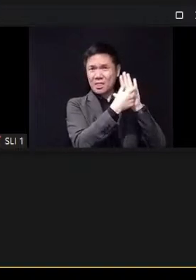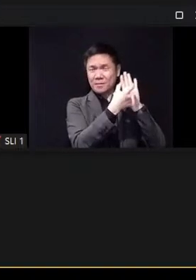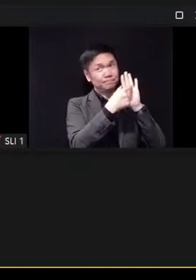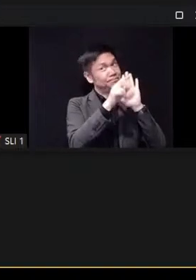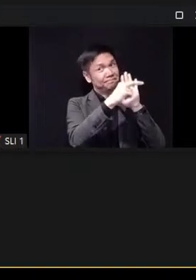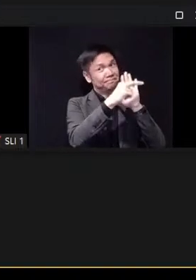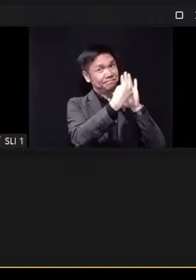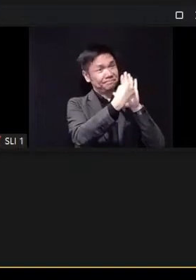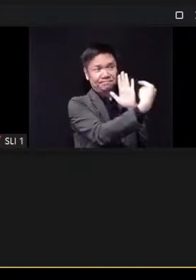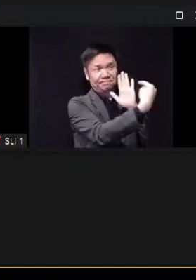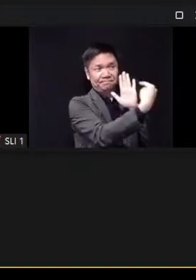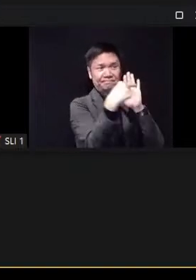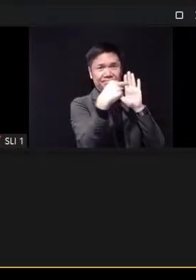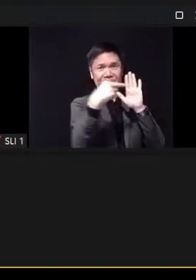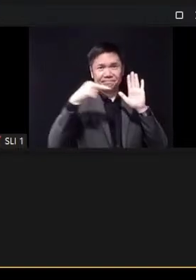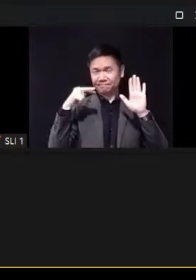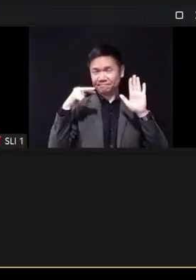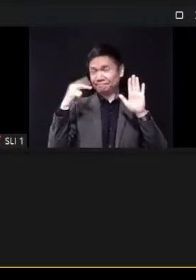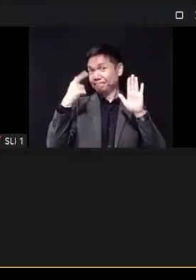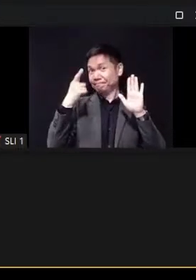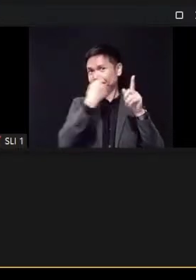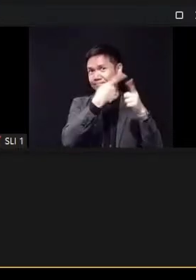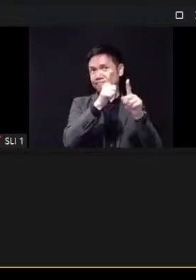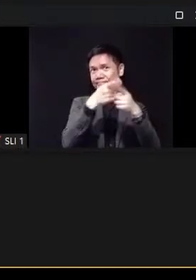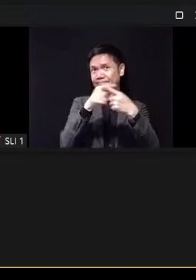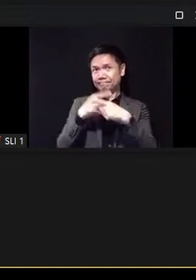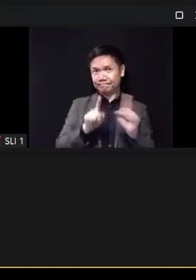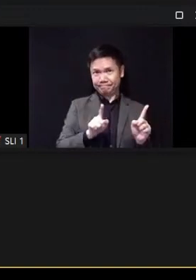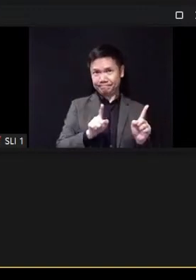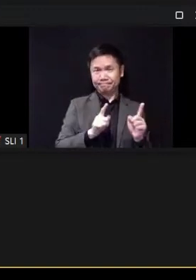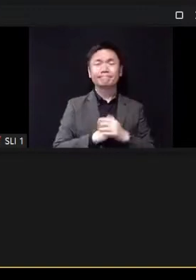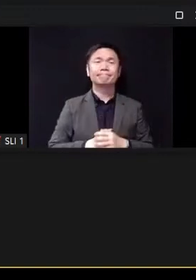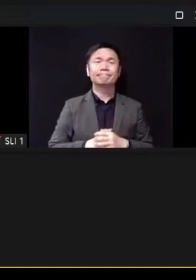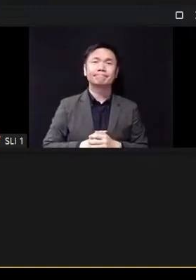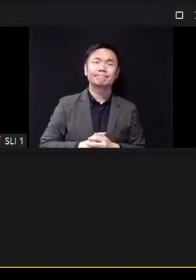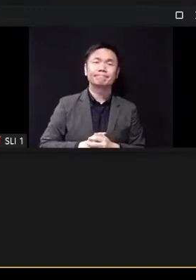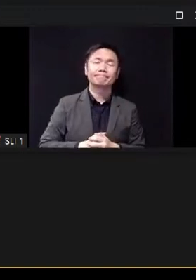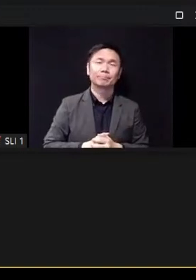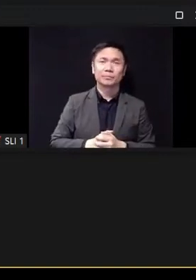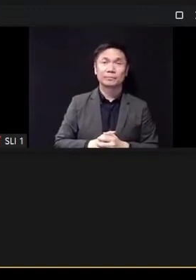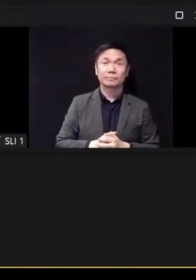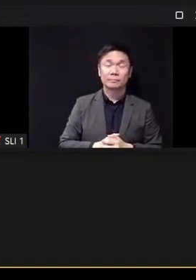Если у нас здесь возникают такие существенные разногласия,